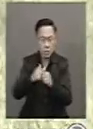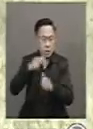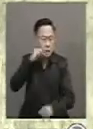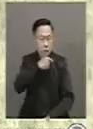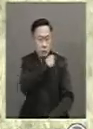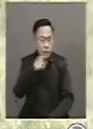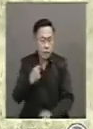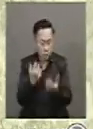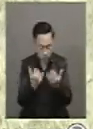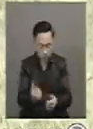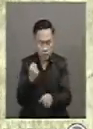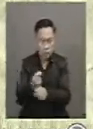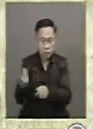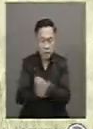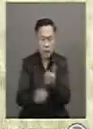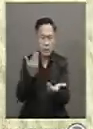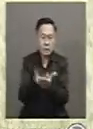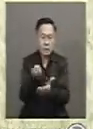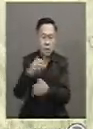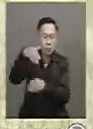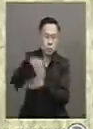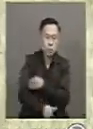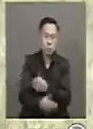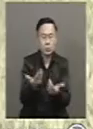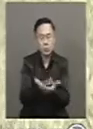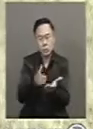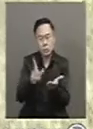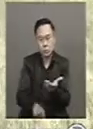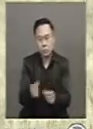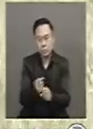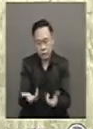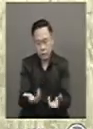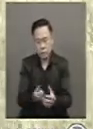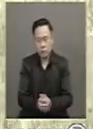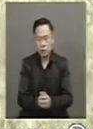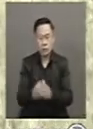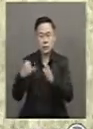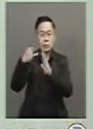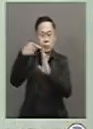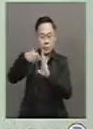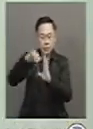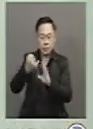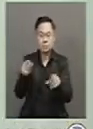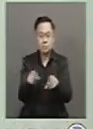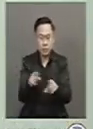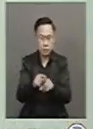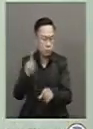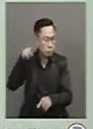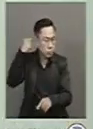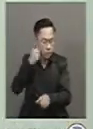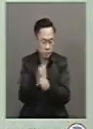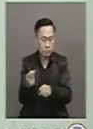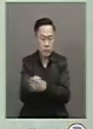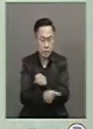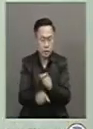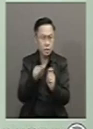งพอจะทำนาได้หน่อยราคาข้าวก็ตกนะ ครับพี่จิตเหมือนกันนะครับคุณละเมียดจุ้ยโตเป็นชาวนาอยู่ที่หนองพระอำเภอวัง